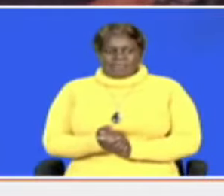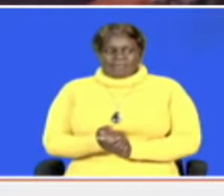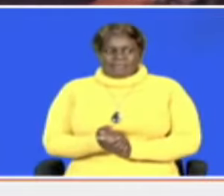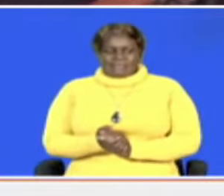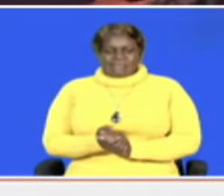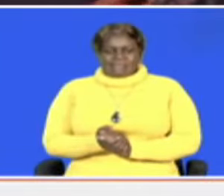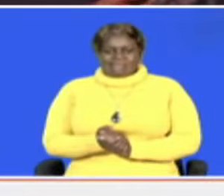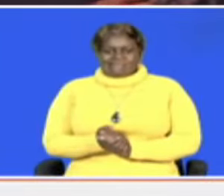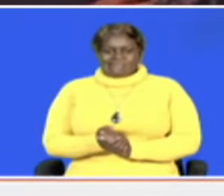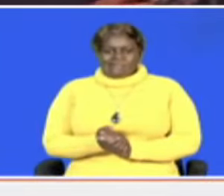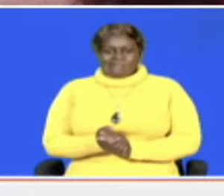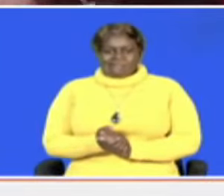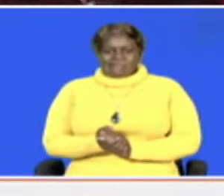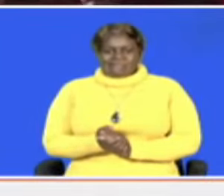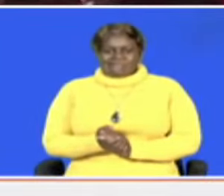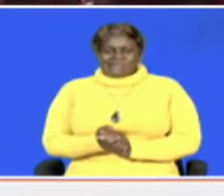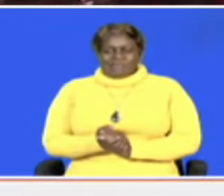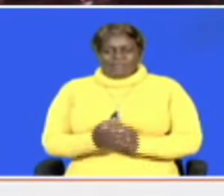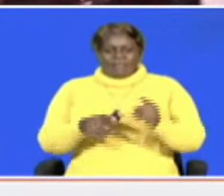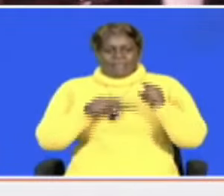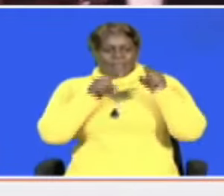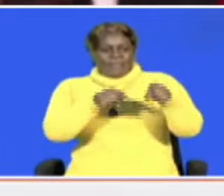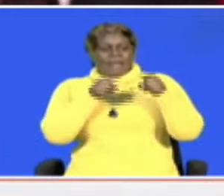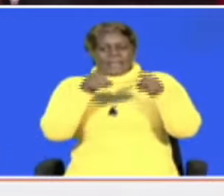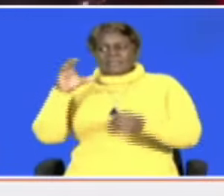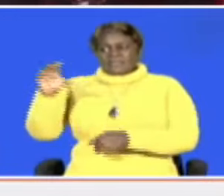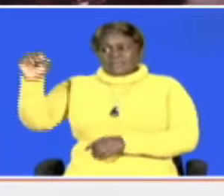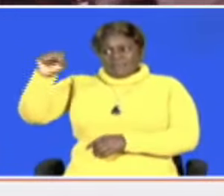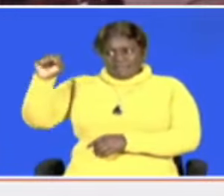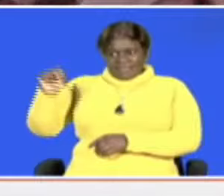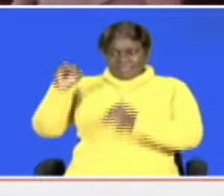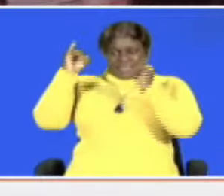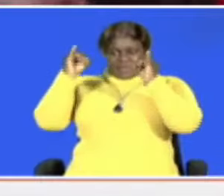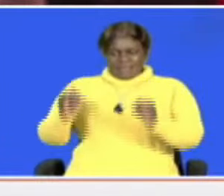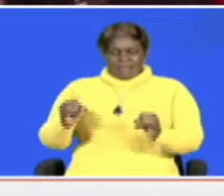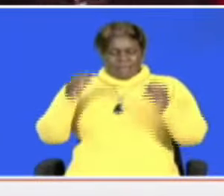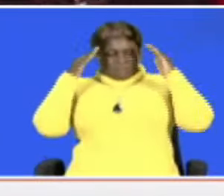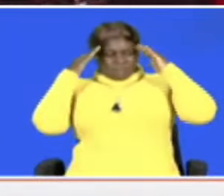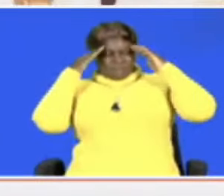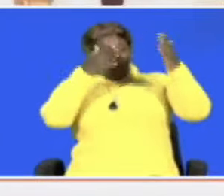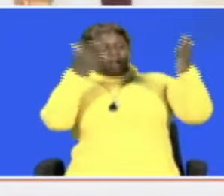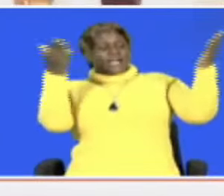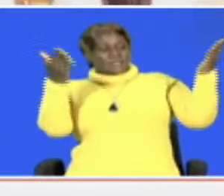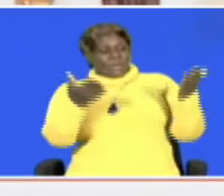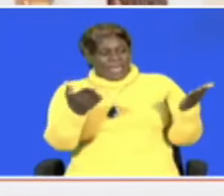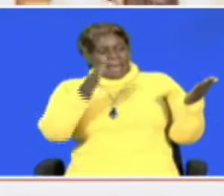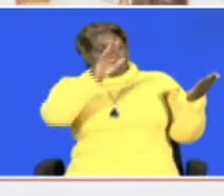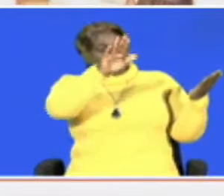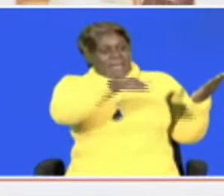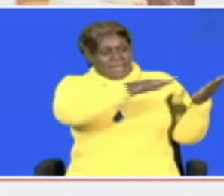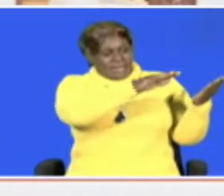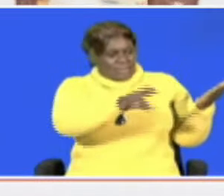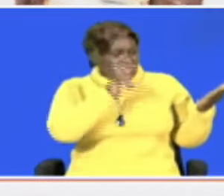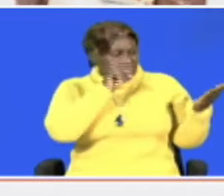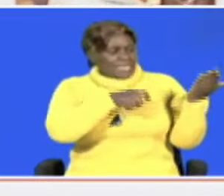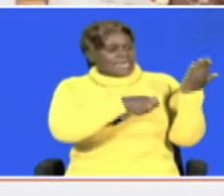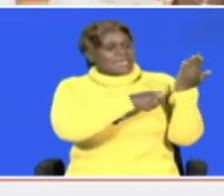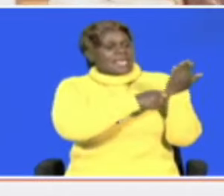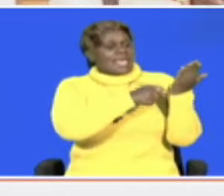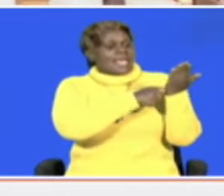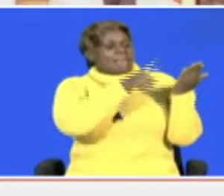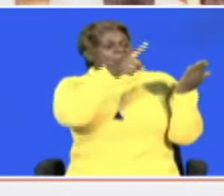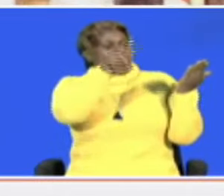Sultan Hamud. Huko vijembe vikielekezwa kwa mawaziri wapya, macho yote sasa yanaangazia bungeni kuona majina yao